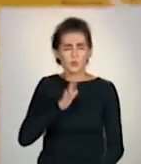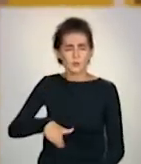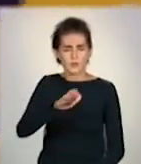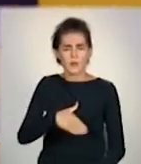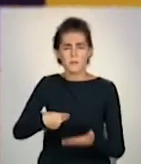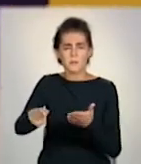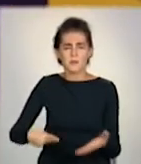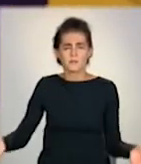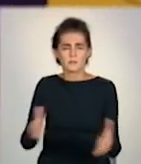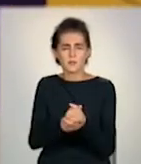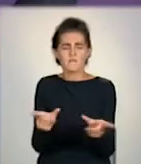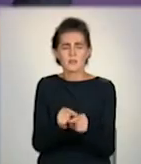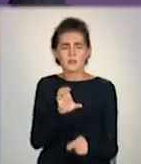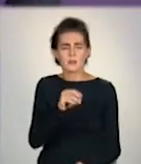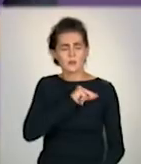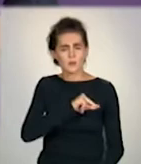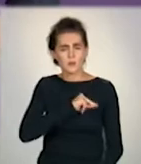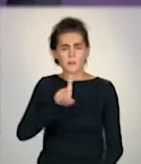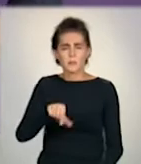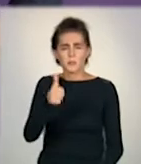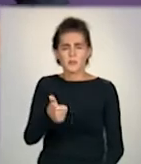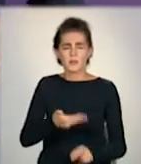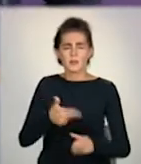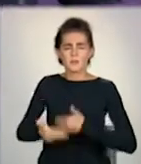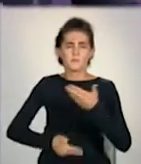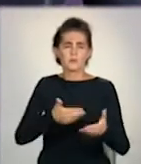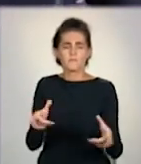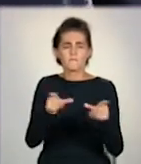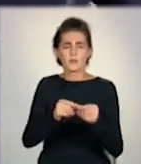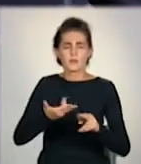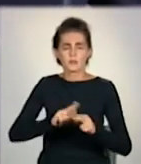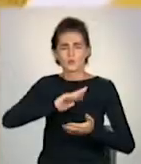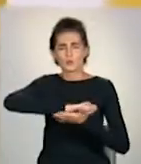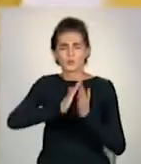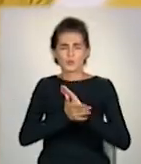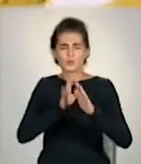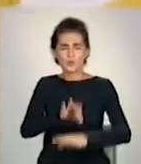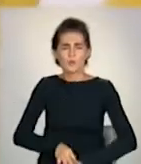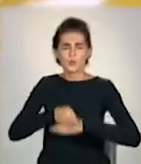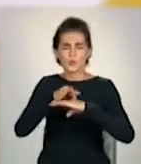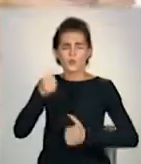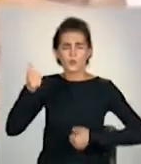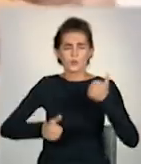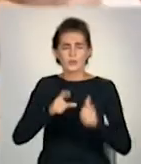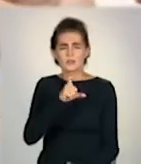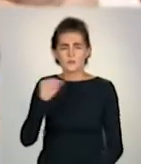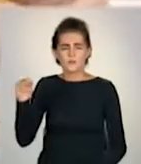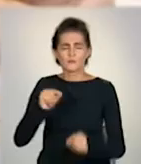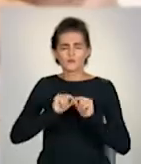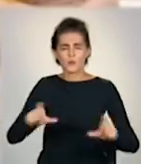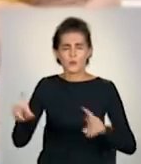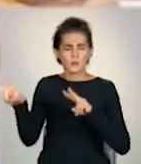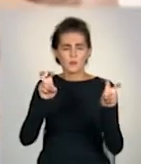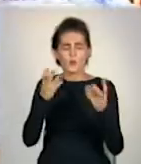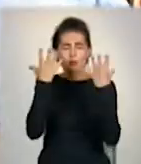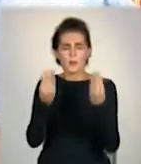підписали меморандум про співпрацю. Одним із перших заходів у рамках спільної угоди стане запровадження конкурсу есе для школярів на тему